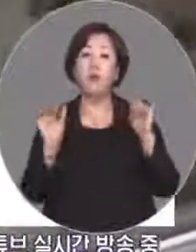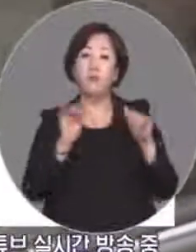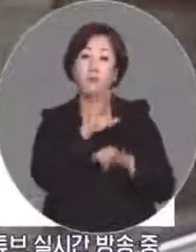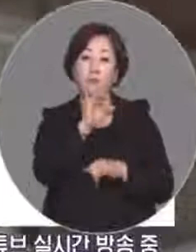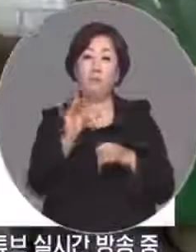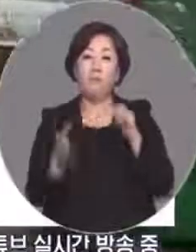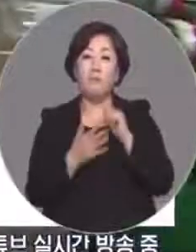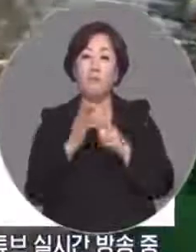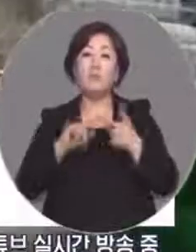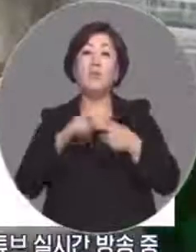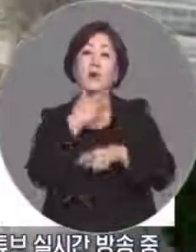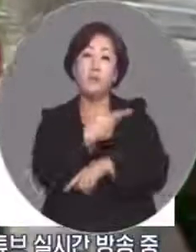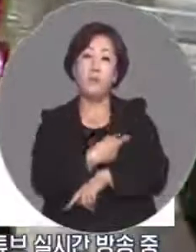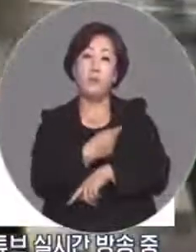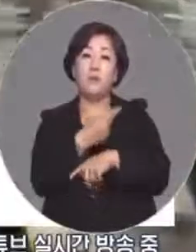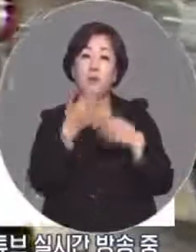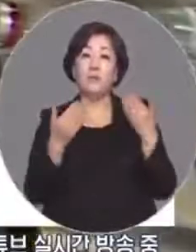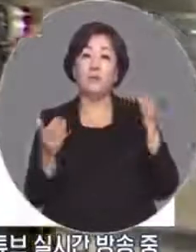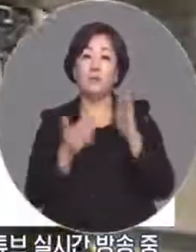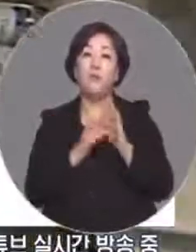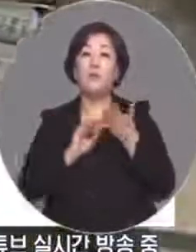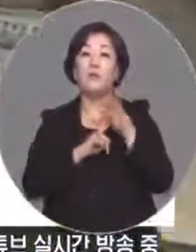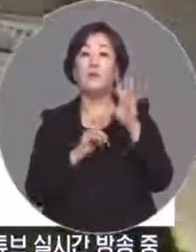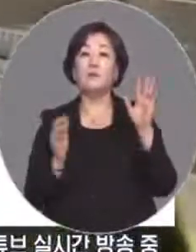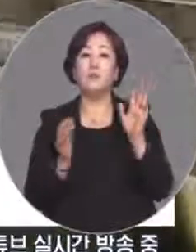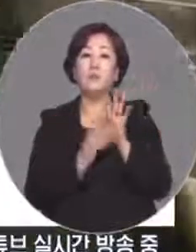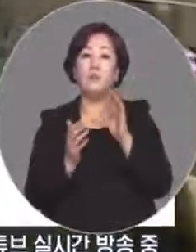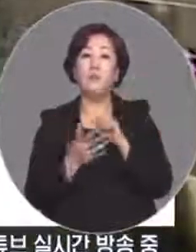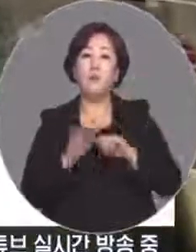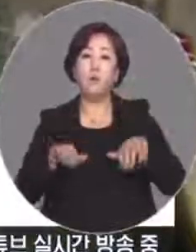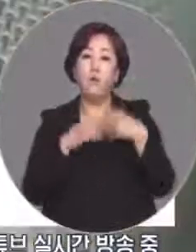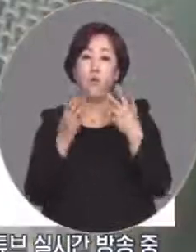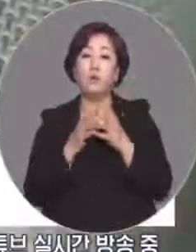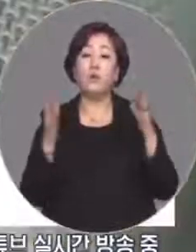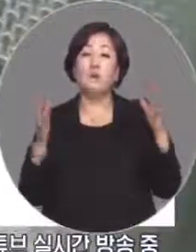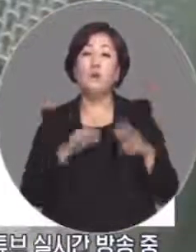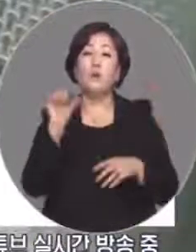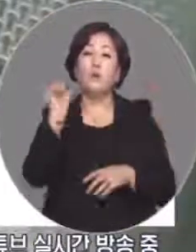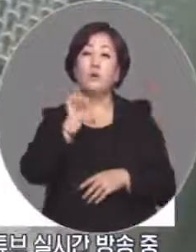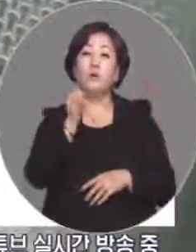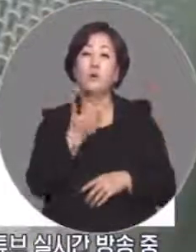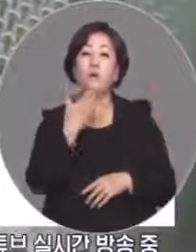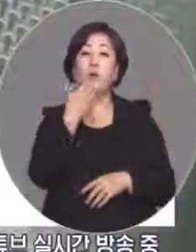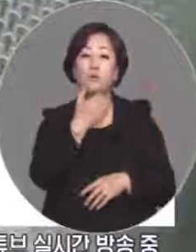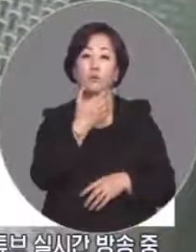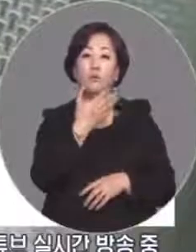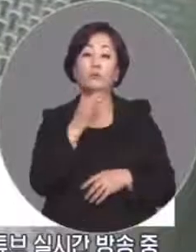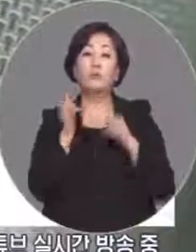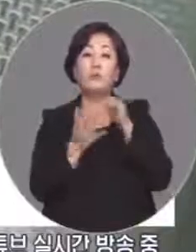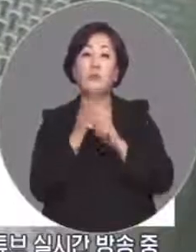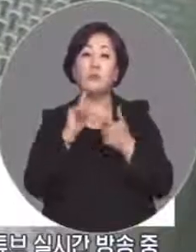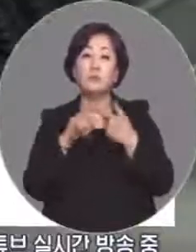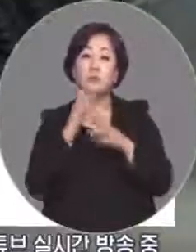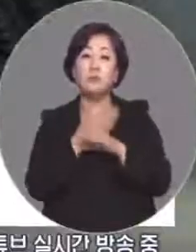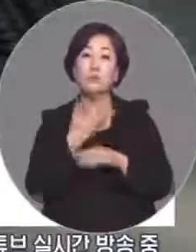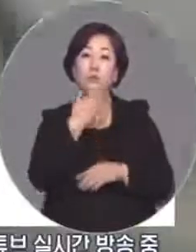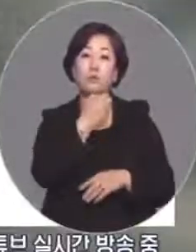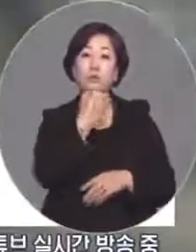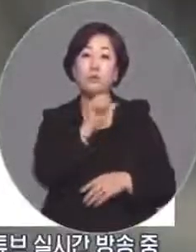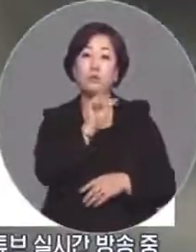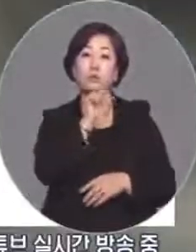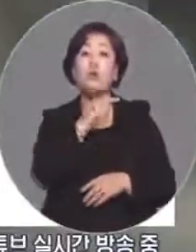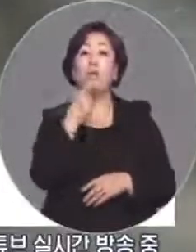백신을 접종한다고 밝혔습니다. 접종 대상자는 모두 5,959명으로